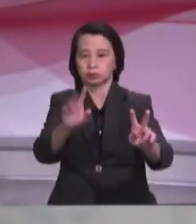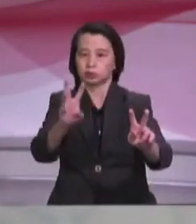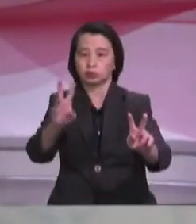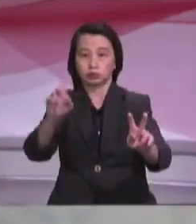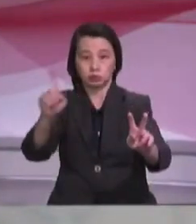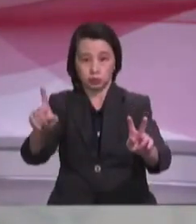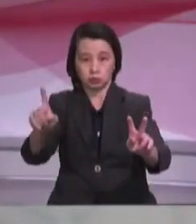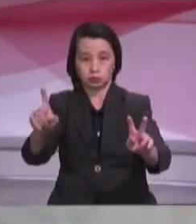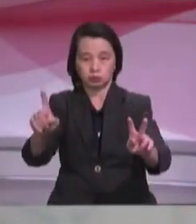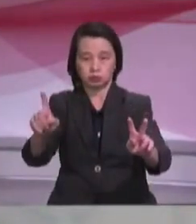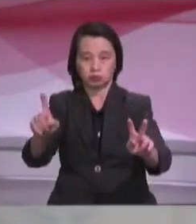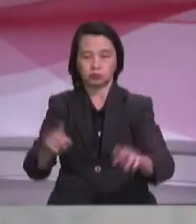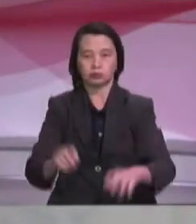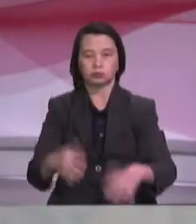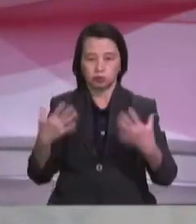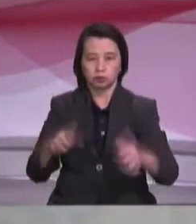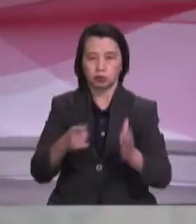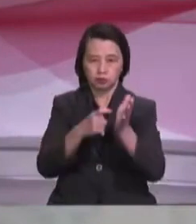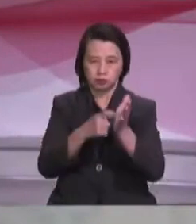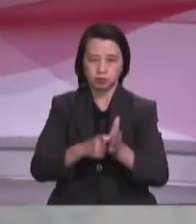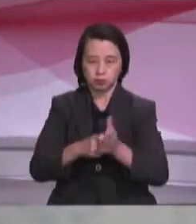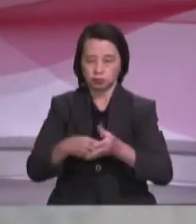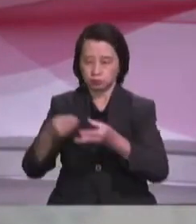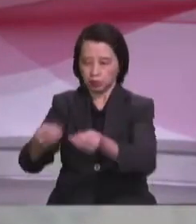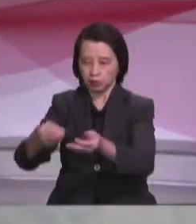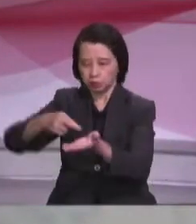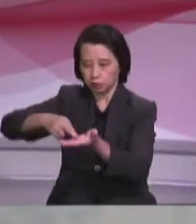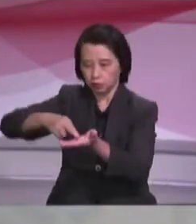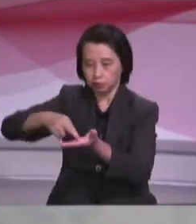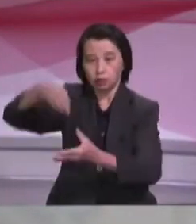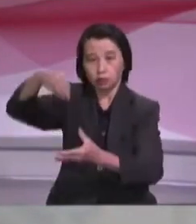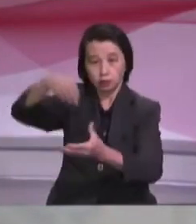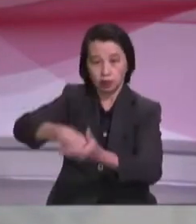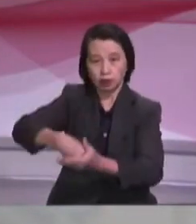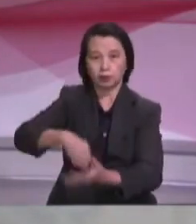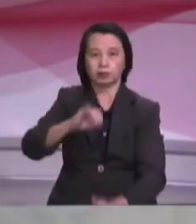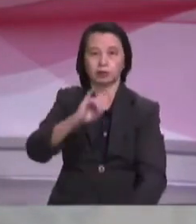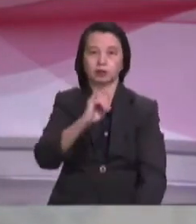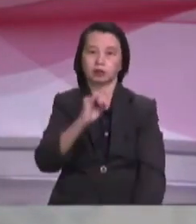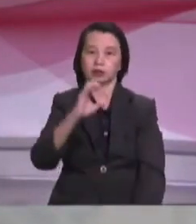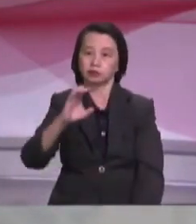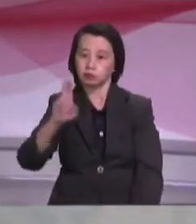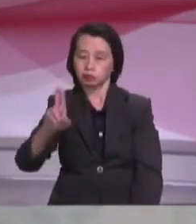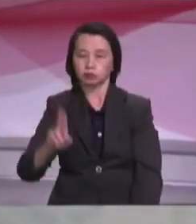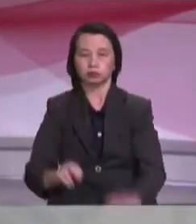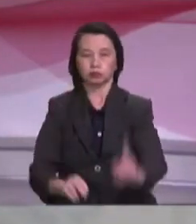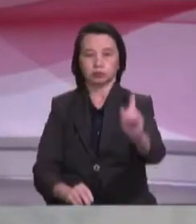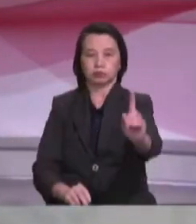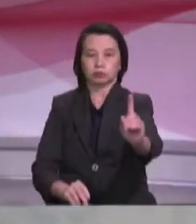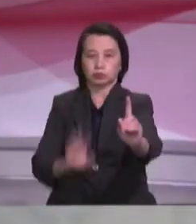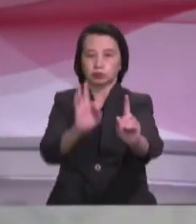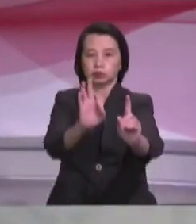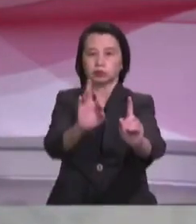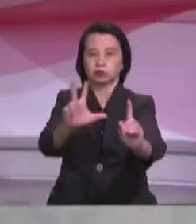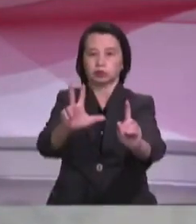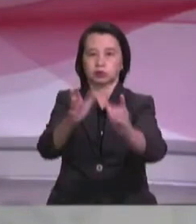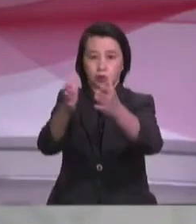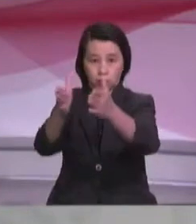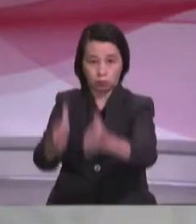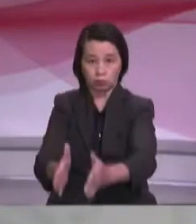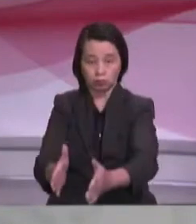23,161 kes. Kes yang memerlukan rawatan di unit rawatan rapi adalah 193